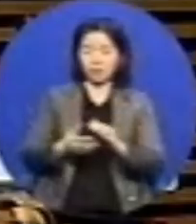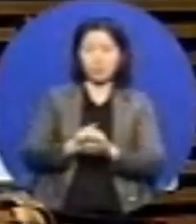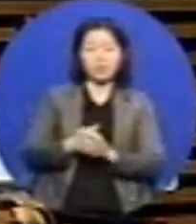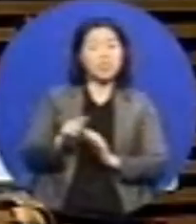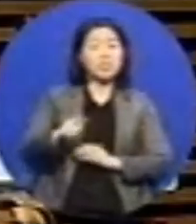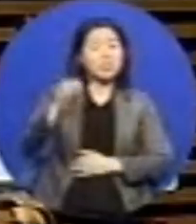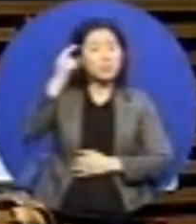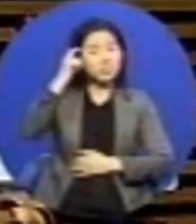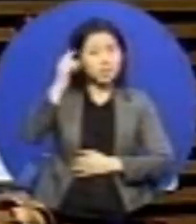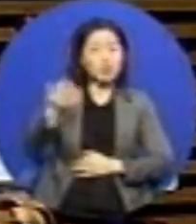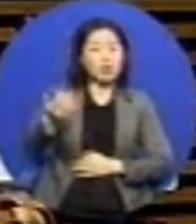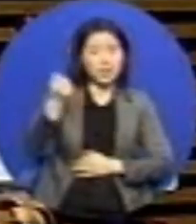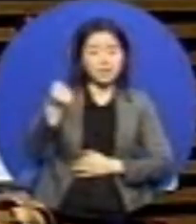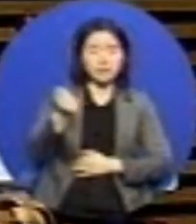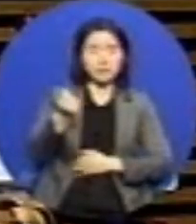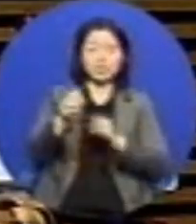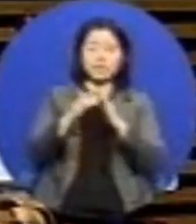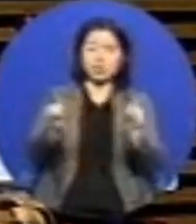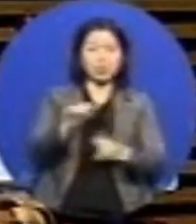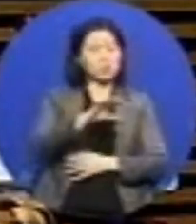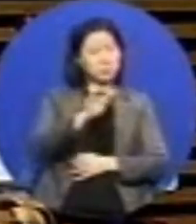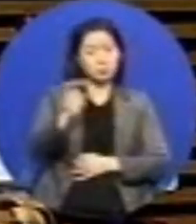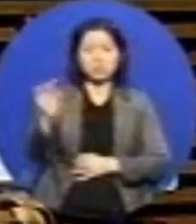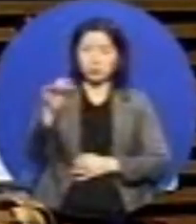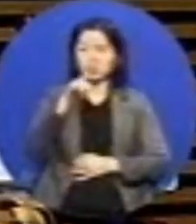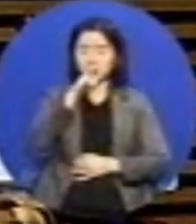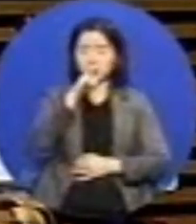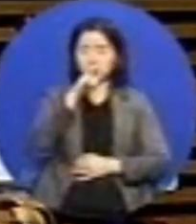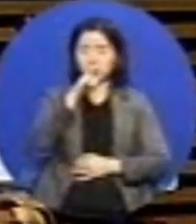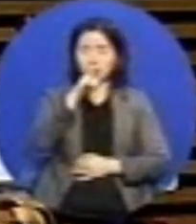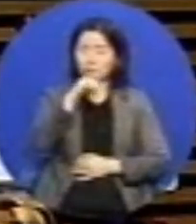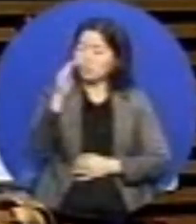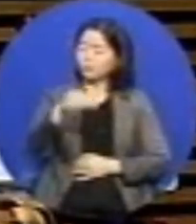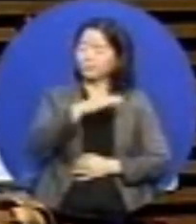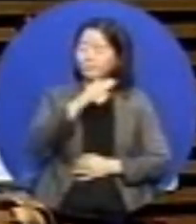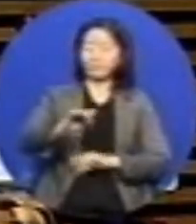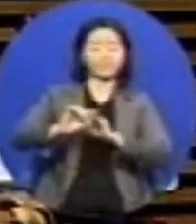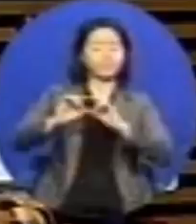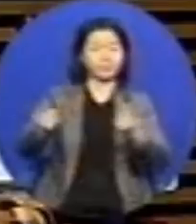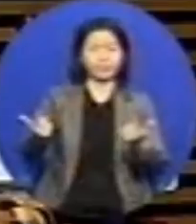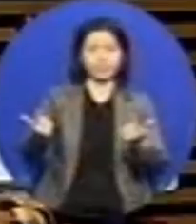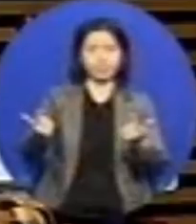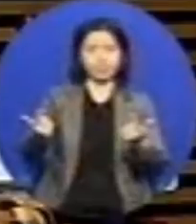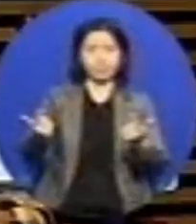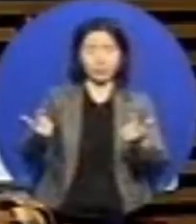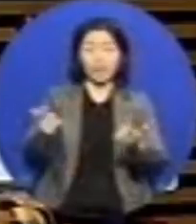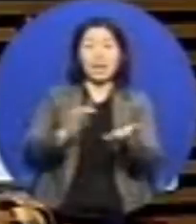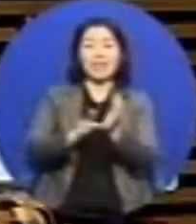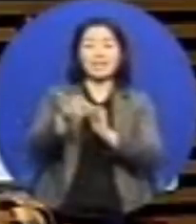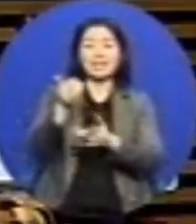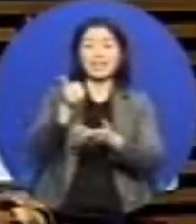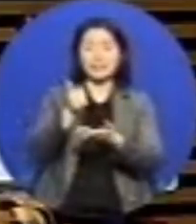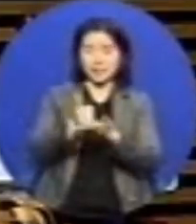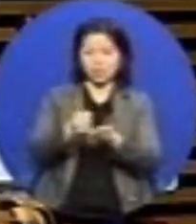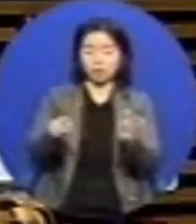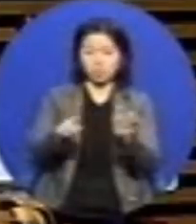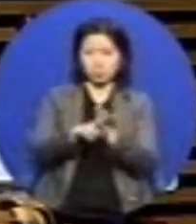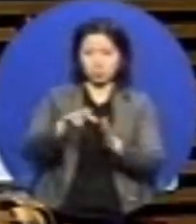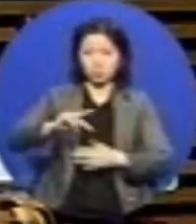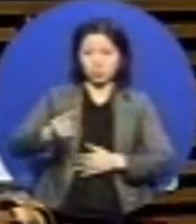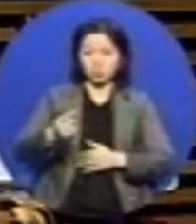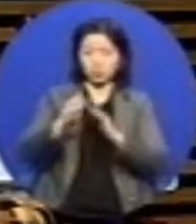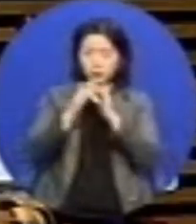그렇게 생각하는 분들이 있으세요 여러분 절대 그렇지가 않습니다 예수를 믿어도 사람이 안